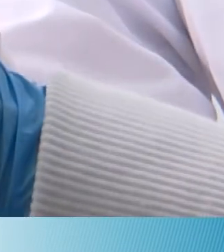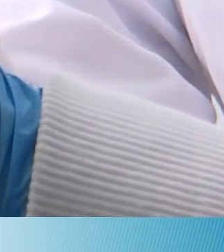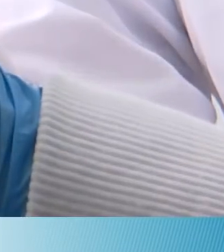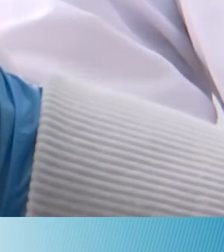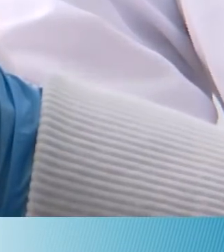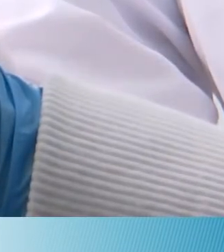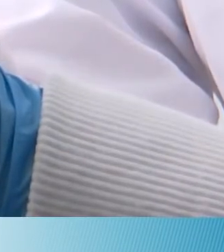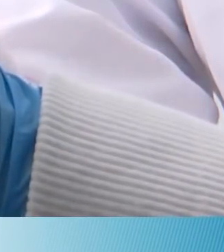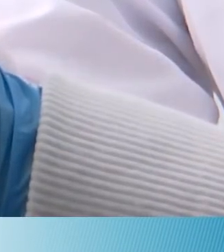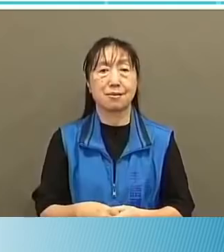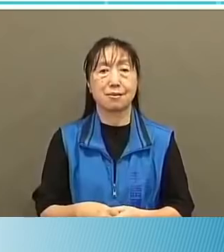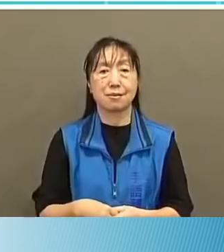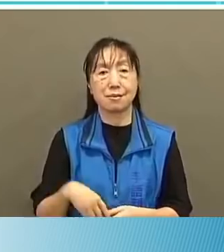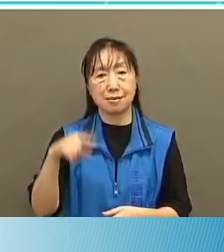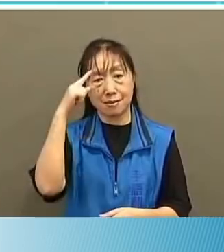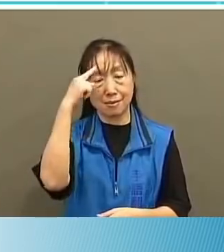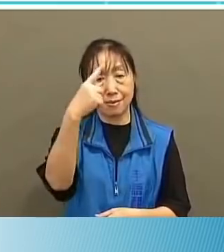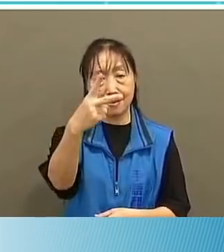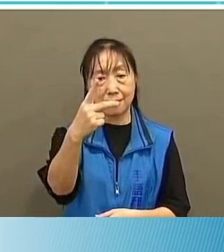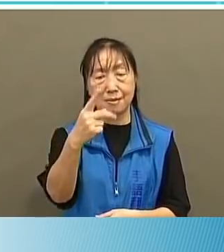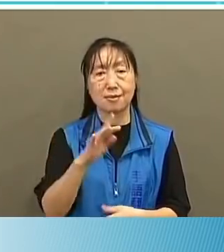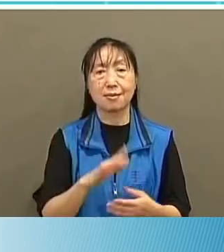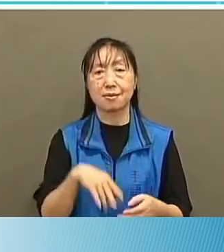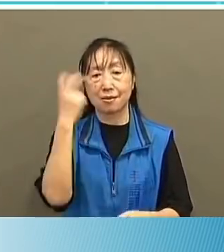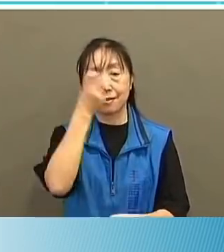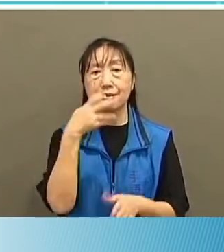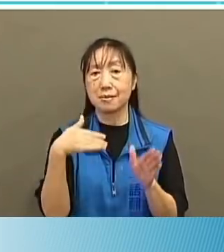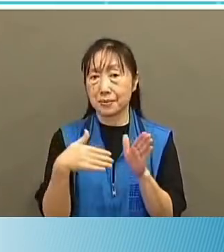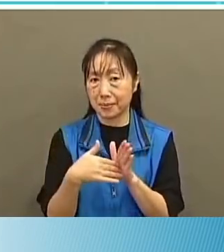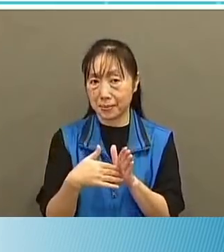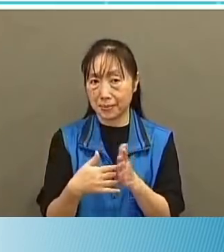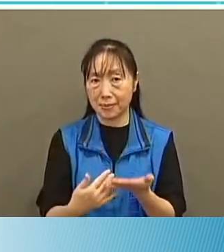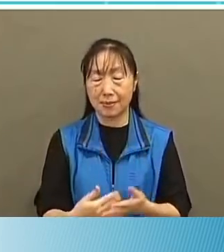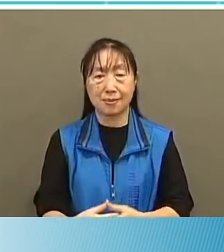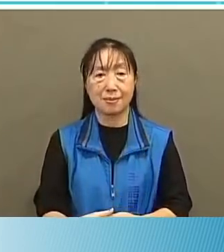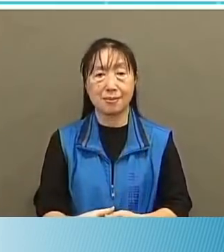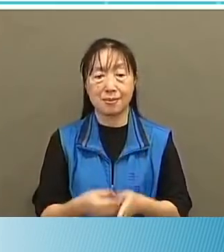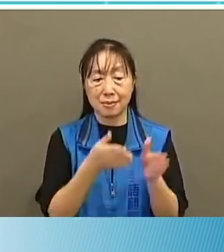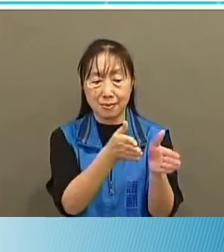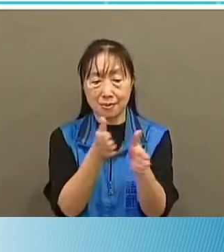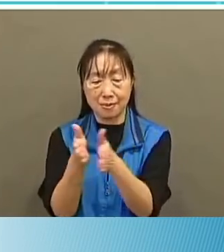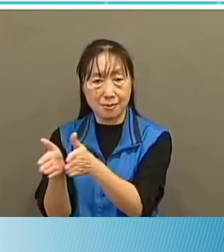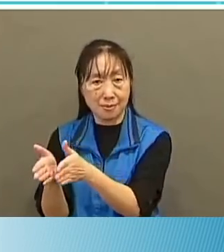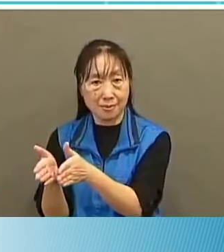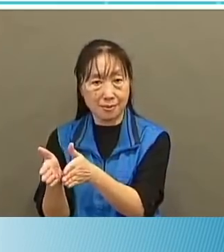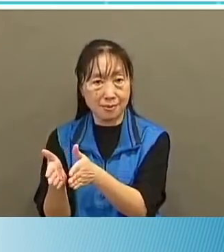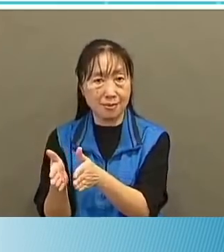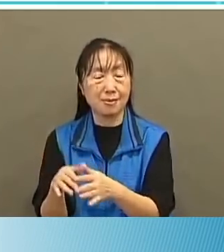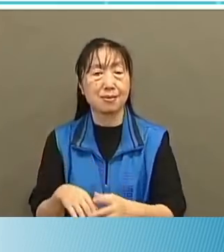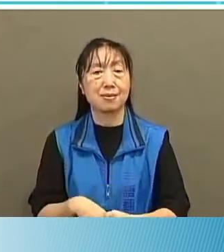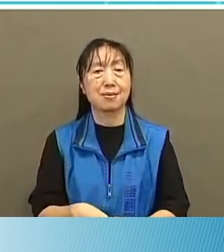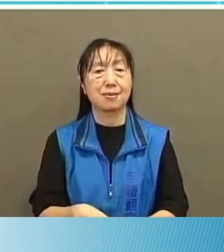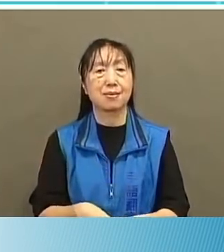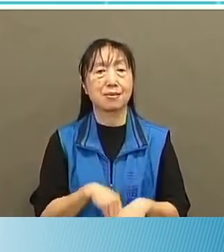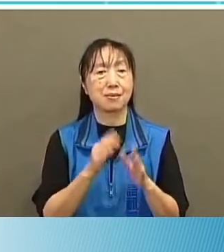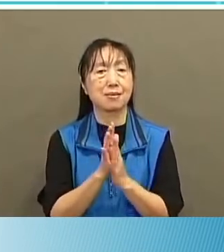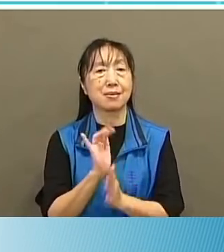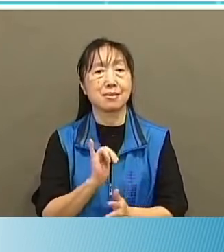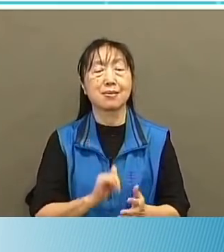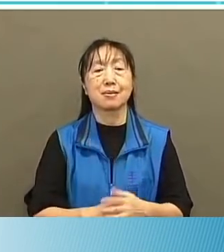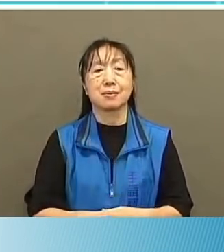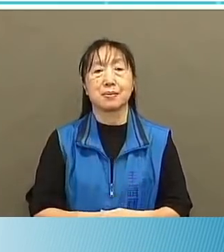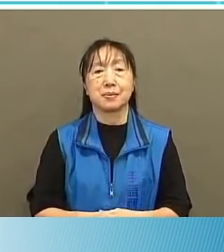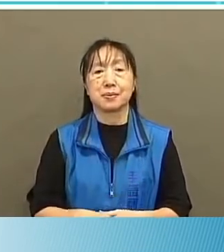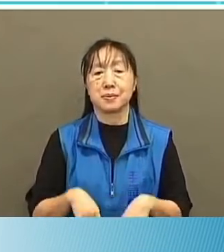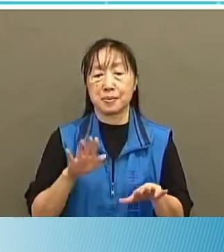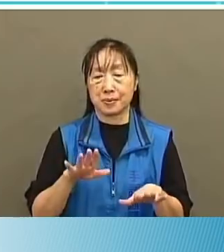过一天半所采验出来的对象目前都是阴性，所以看起来是非